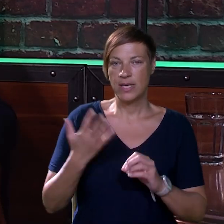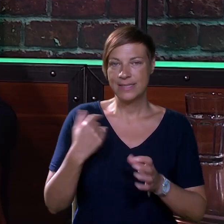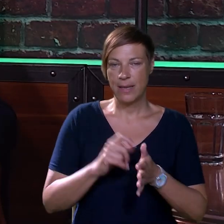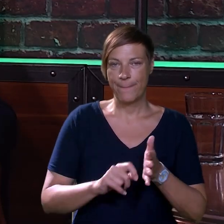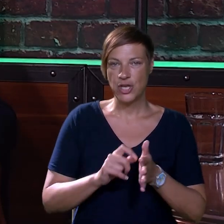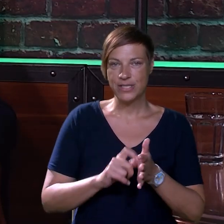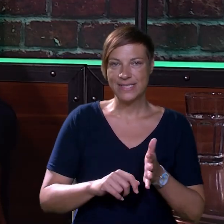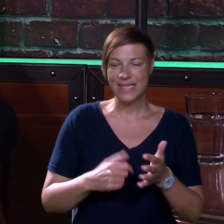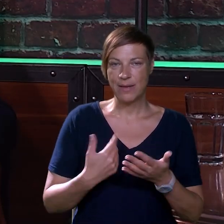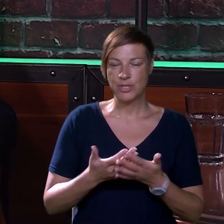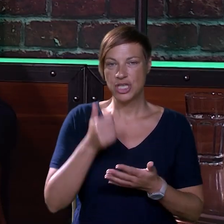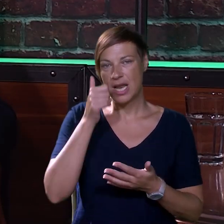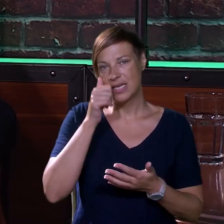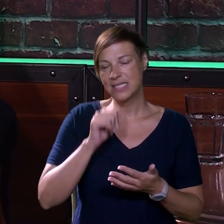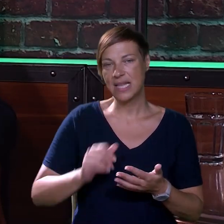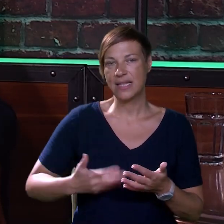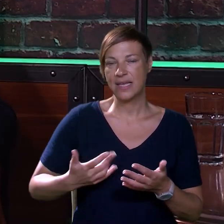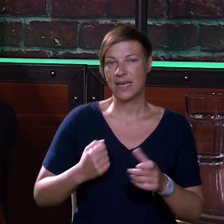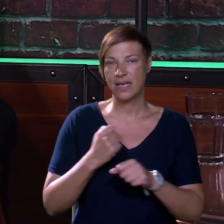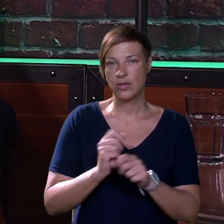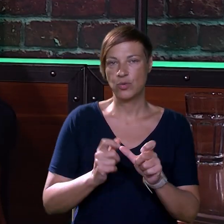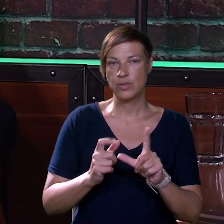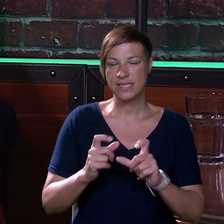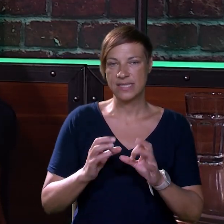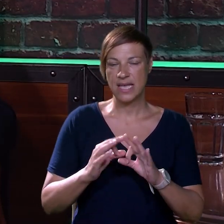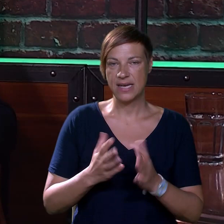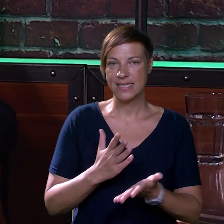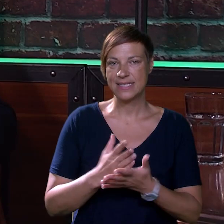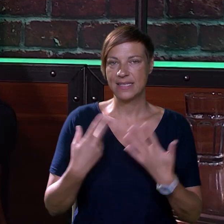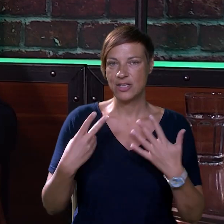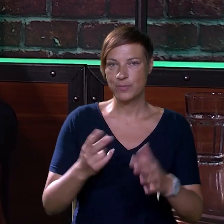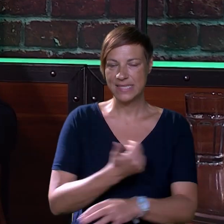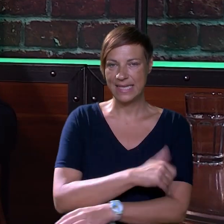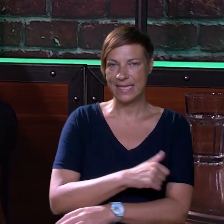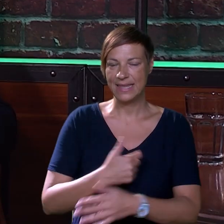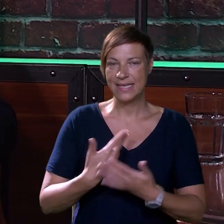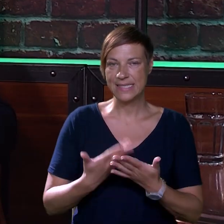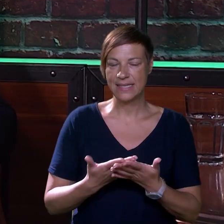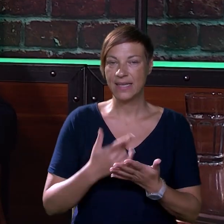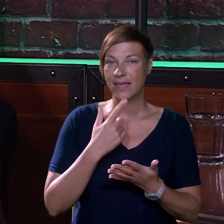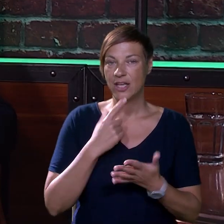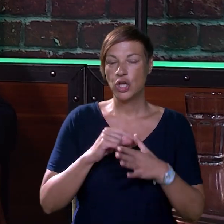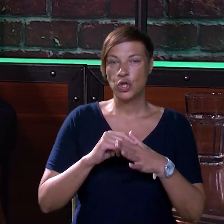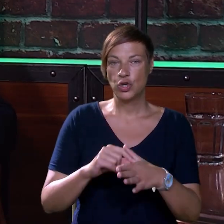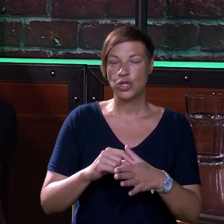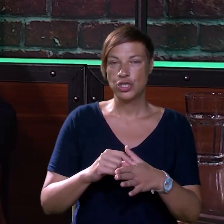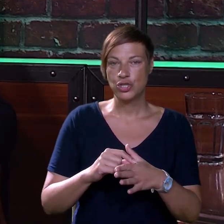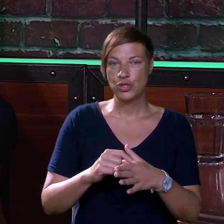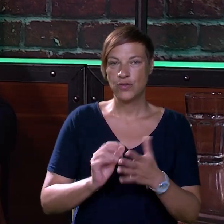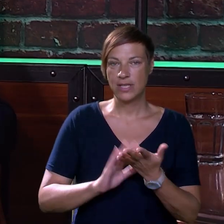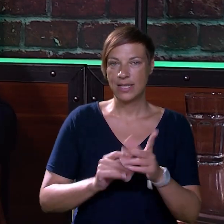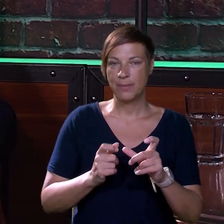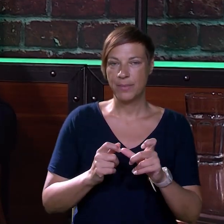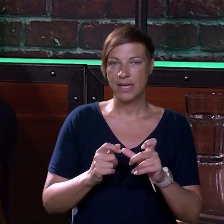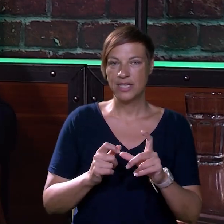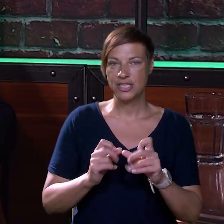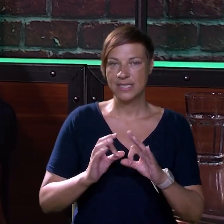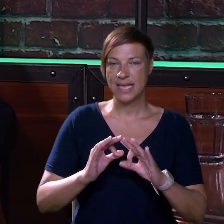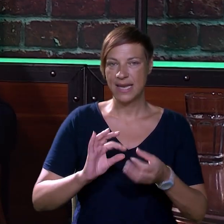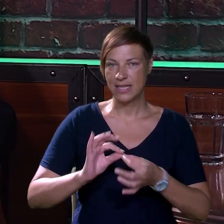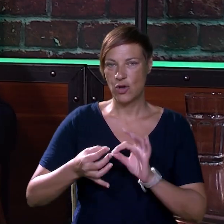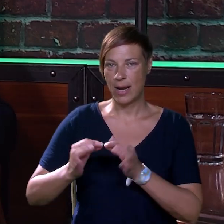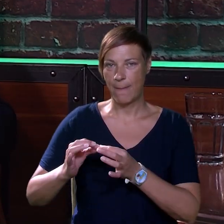bio sam član zlatne generacije gusara sredinom 70-ih koje su vodili Cenanti Mrduljaš,